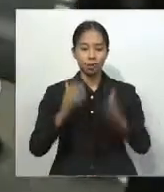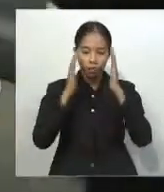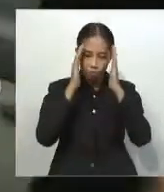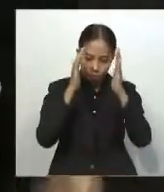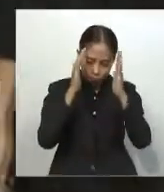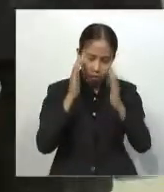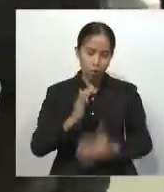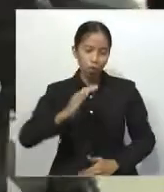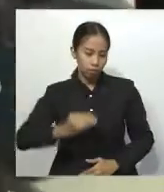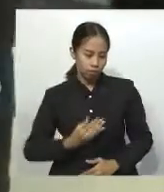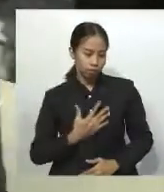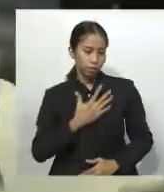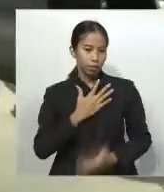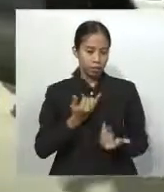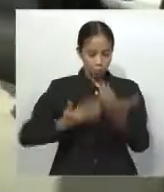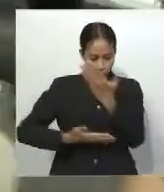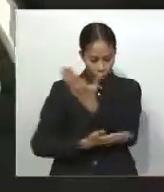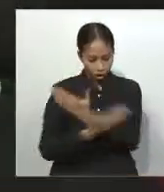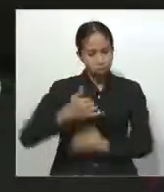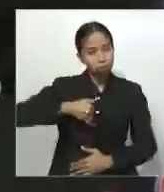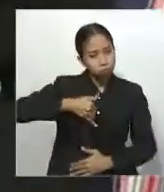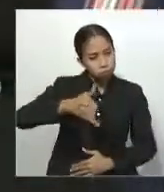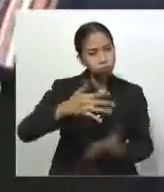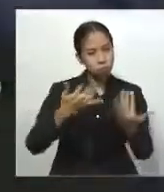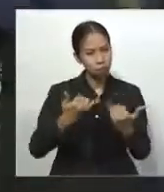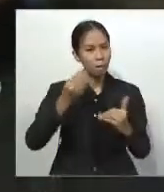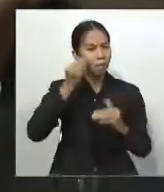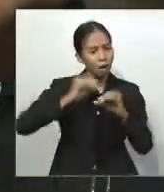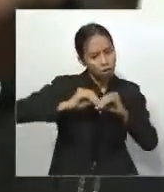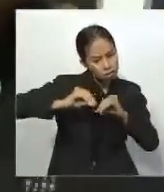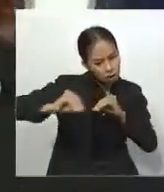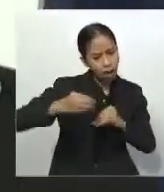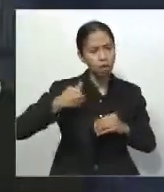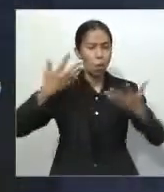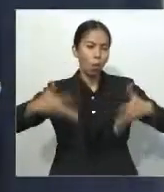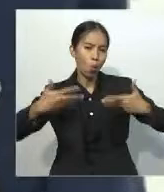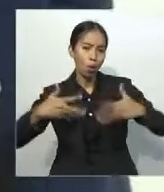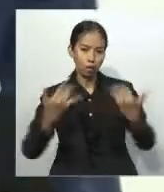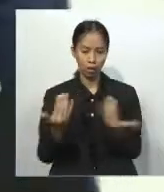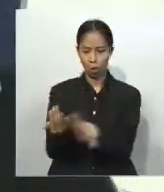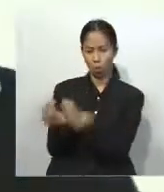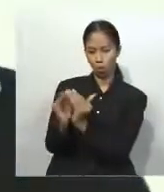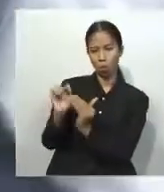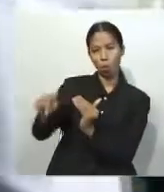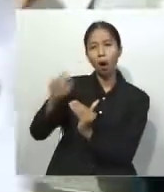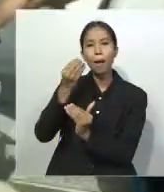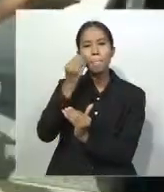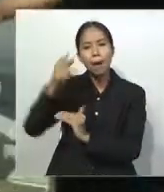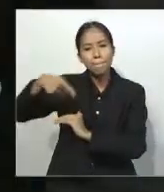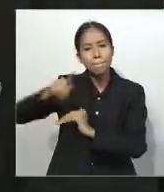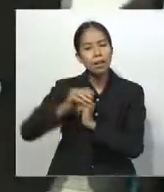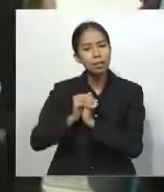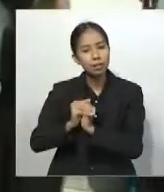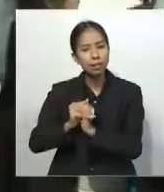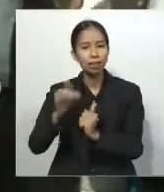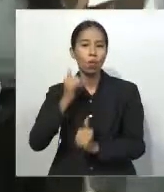จภูมิใจที่มีโอกาสมาแม้จะเดินทางไกลหรือว่าสภาพอากาศร้อนนะคะอย่างครอบครัวนี้มาจากจังหวัดปราจีนบุรีค่ะคุณยายอายุ80ปีป